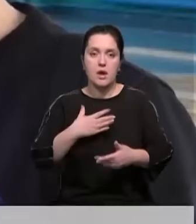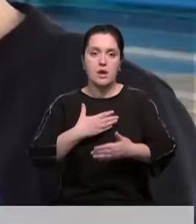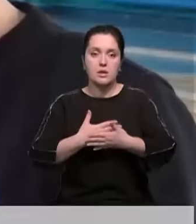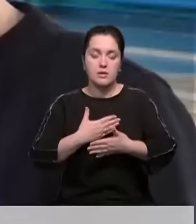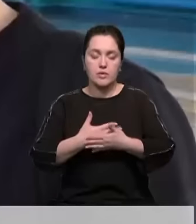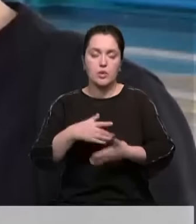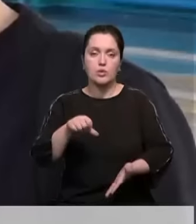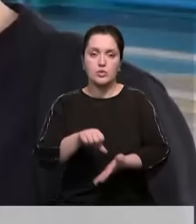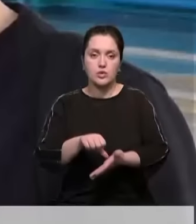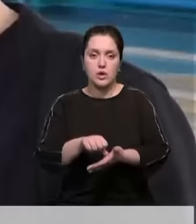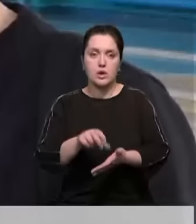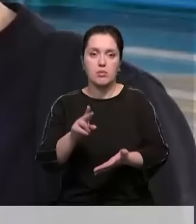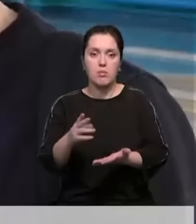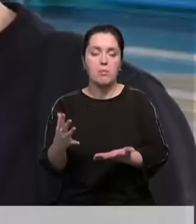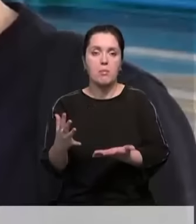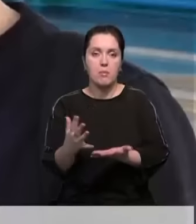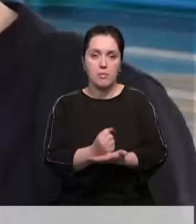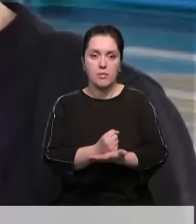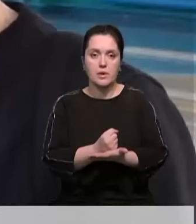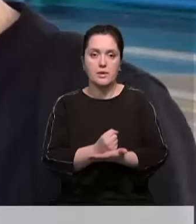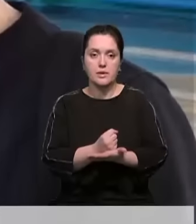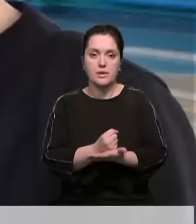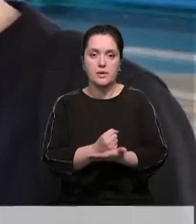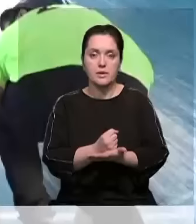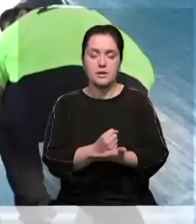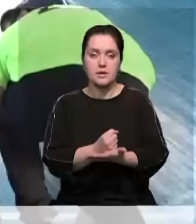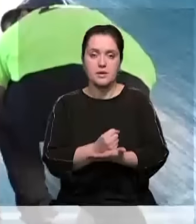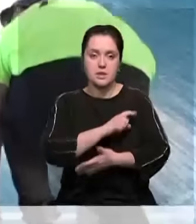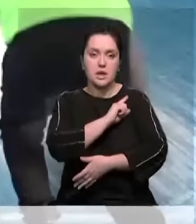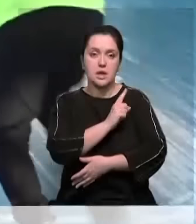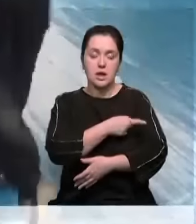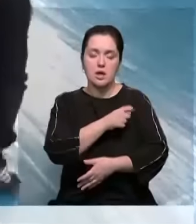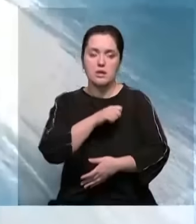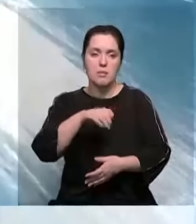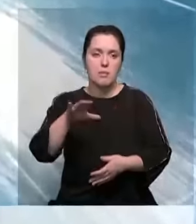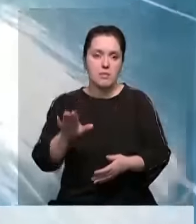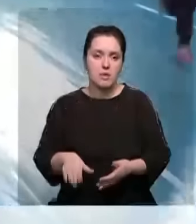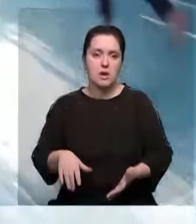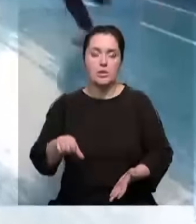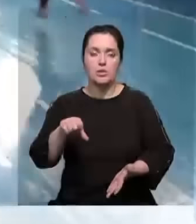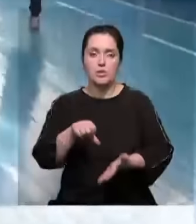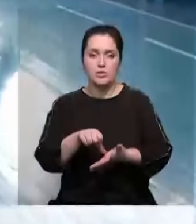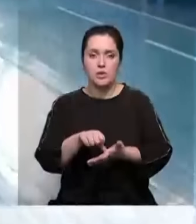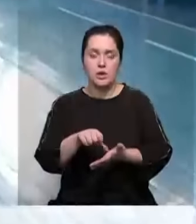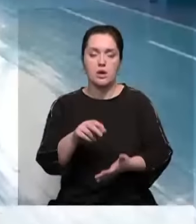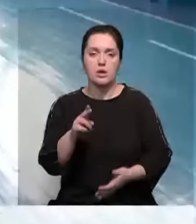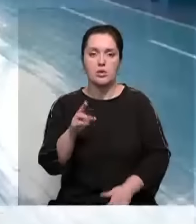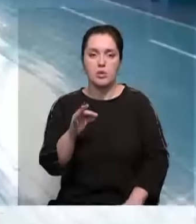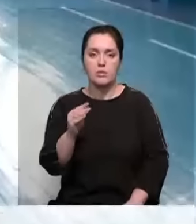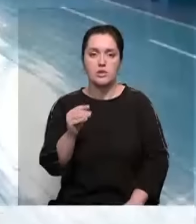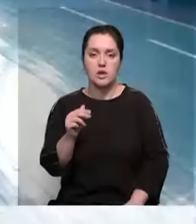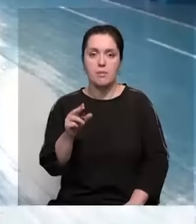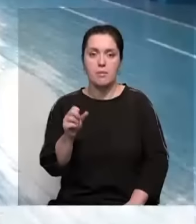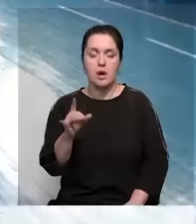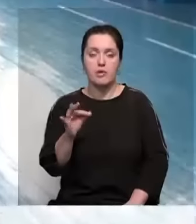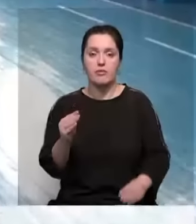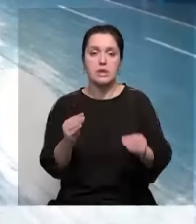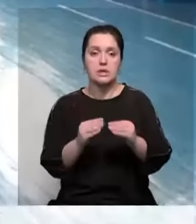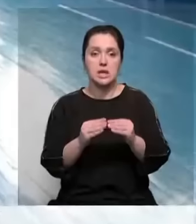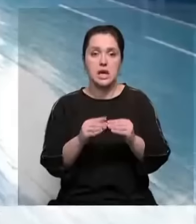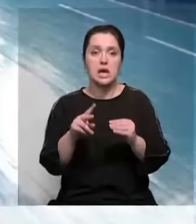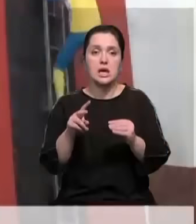участие. И победит, наверное, конечно же, сильнейший. Самому младшему участнику соревнования Арлану Кабжапарову меньше 10 лет. Но даже в